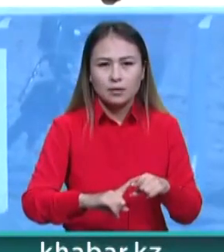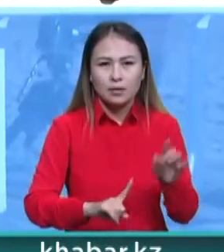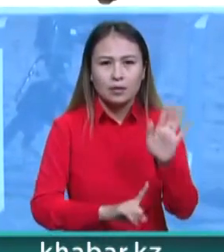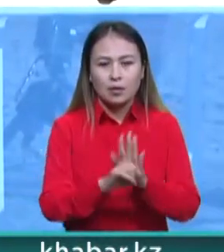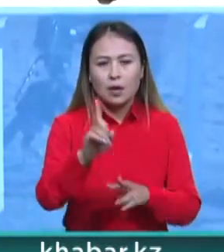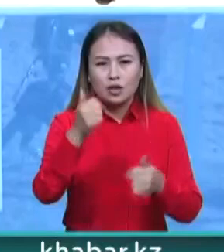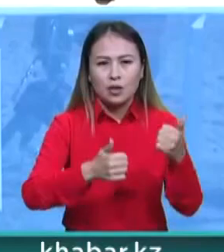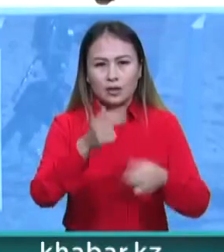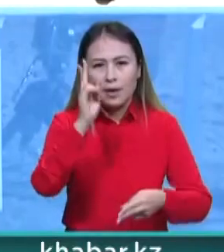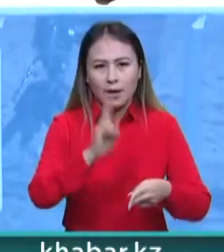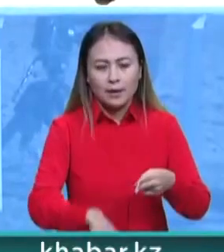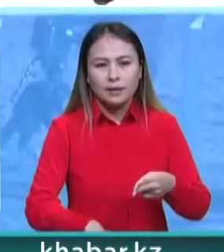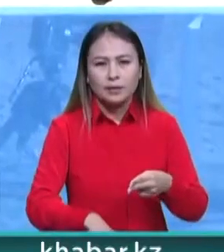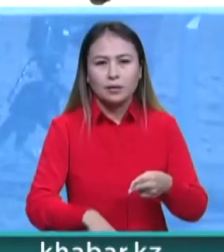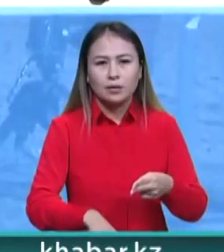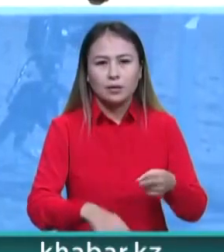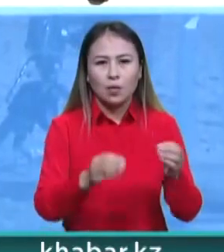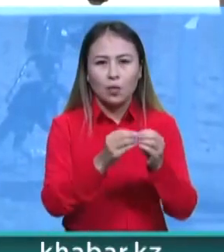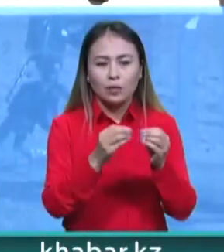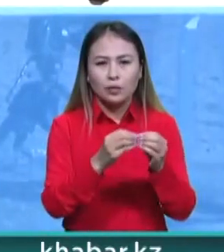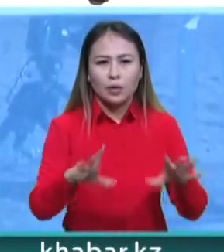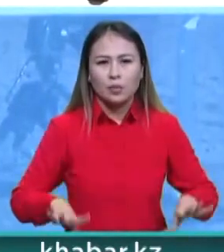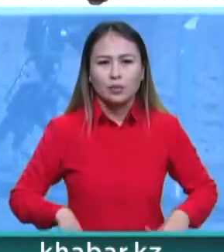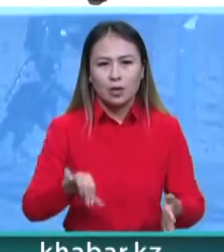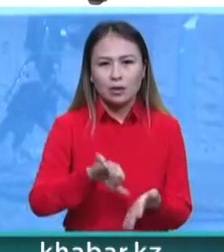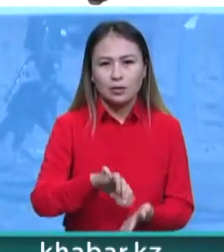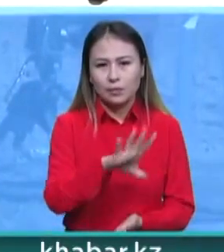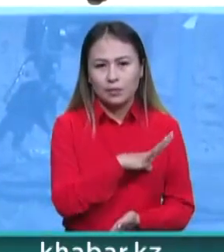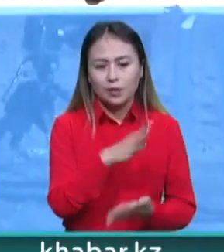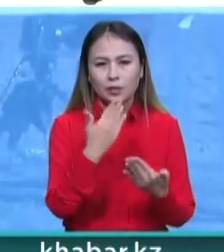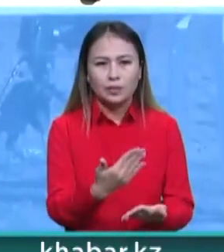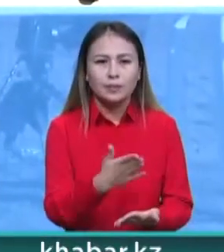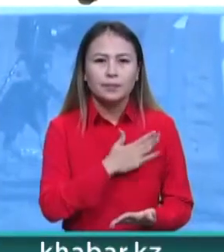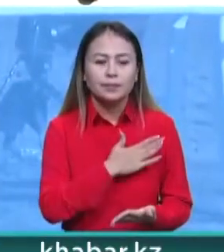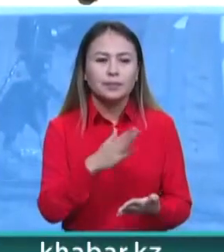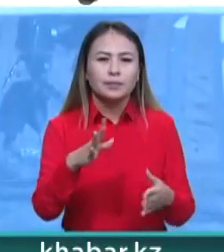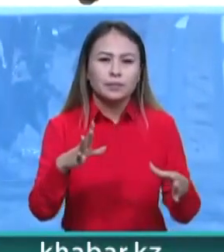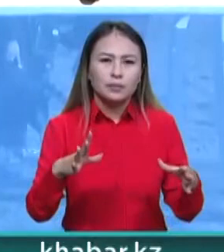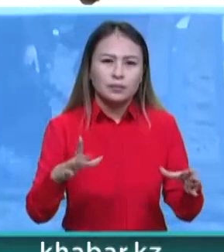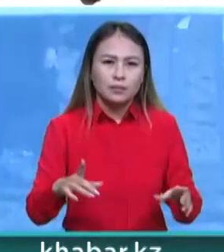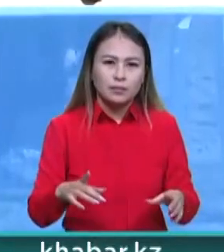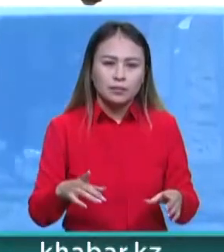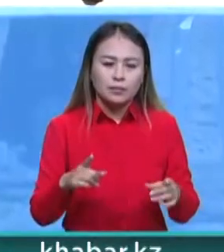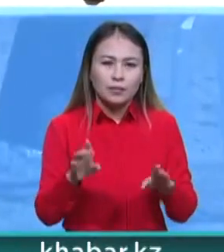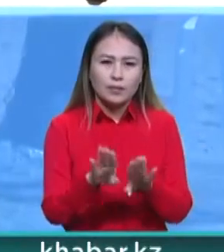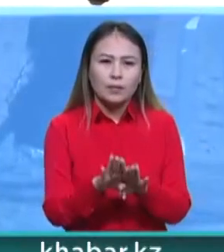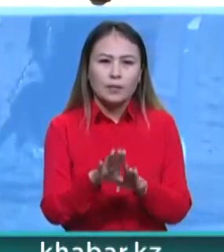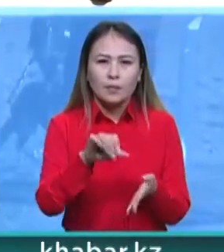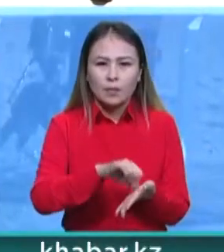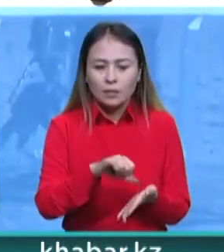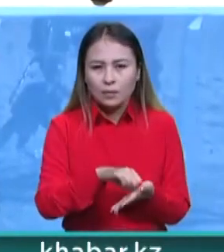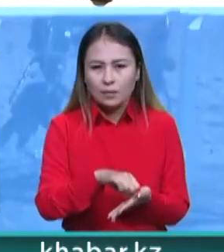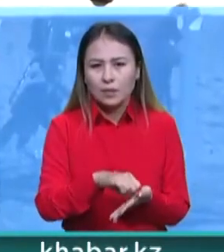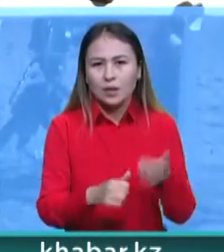jarıs ayaqtalıp 10 saygülük qatısqan bolatın sonun içinen 3 şabandoz yani jarıs ережелерін дұрыс сақтамаған